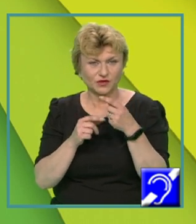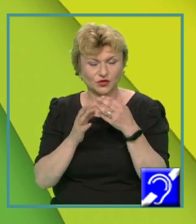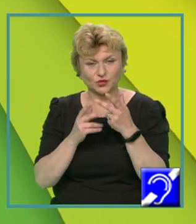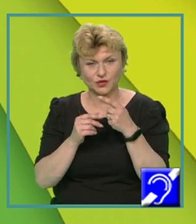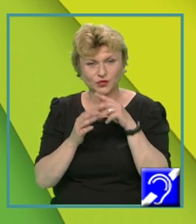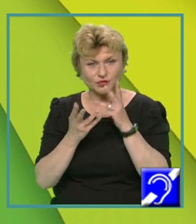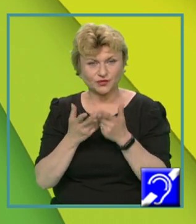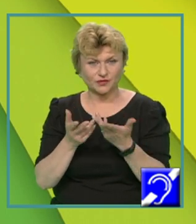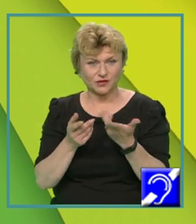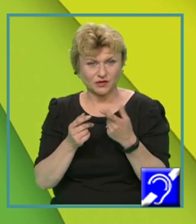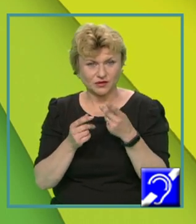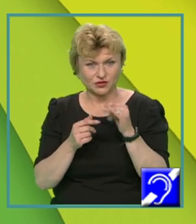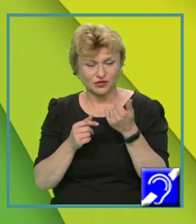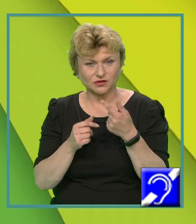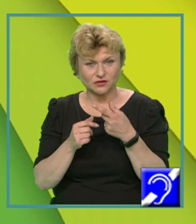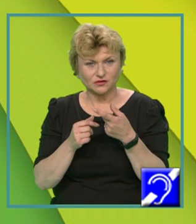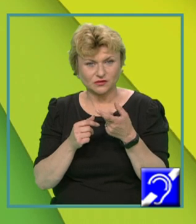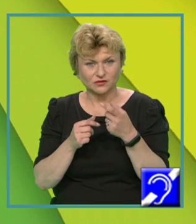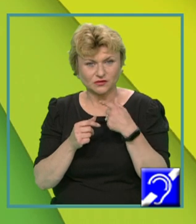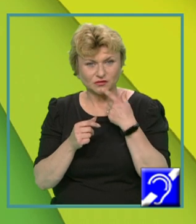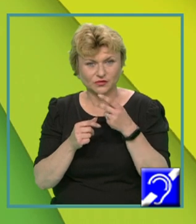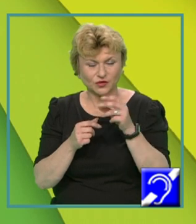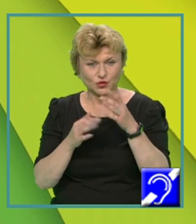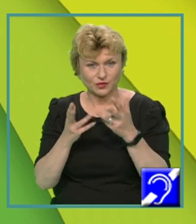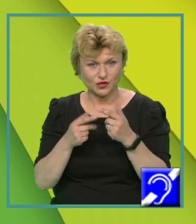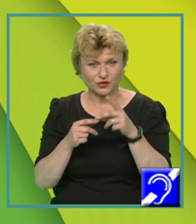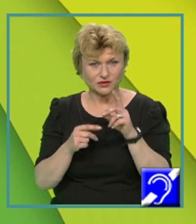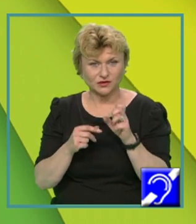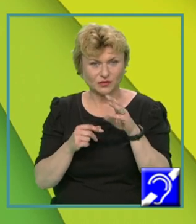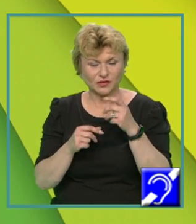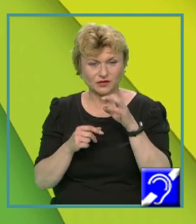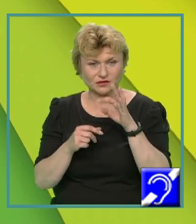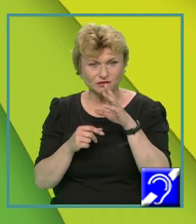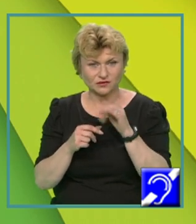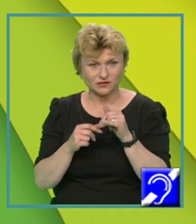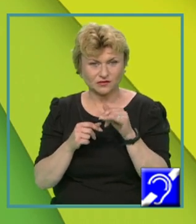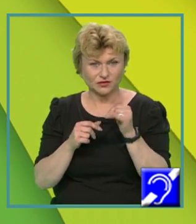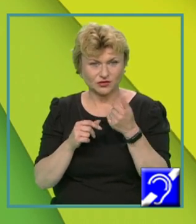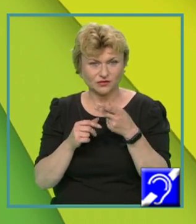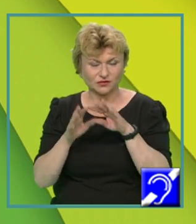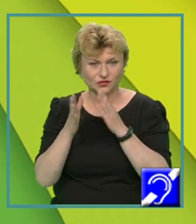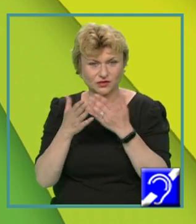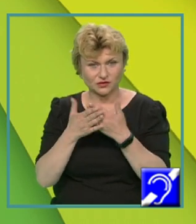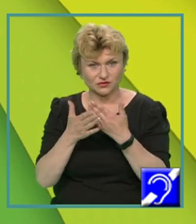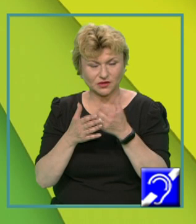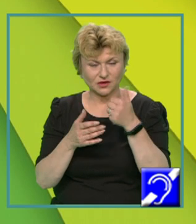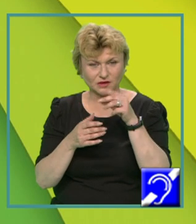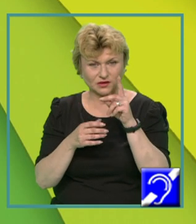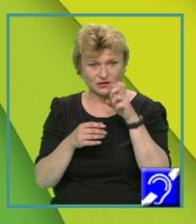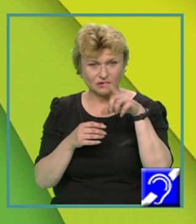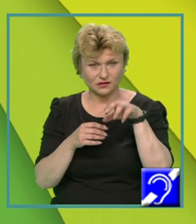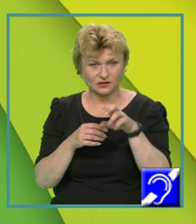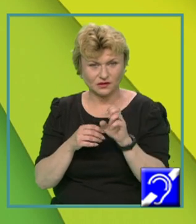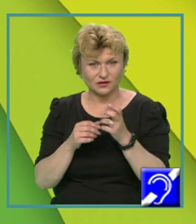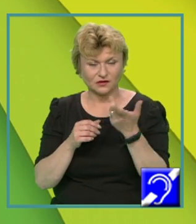timine. Guanina se leagă numai de citozină, deci numărul de guanine va fi egal cu numărul de citozine și toate adeninele adunate cu timine,